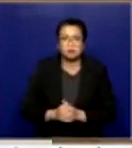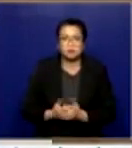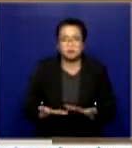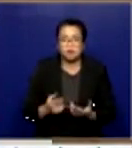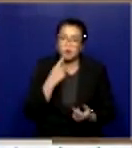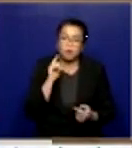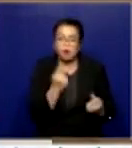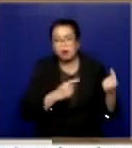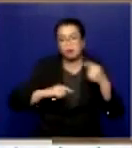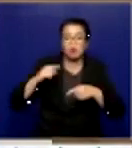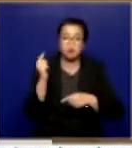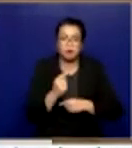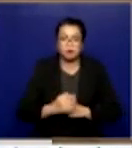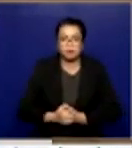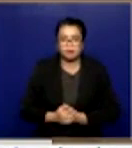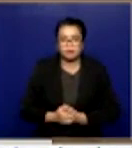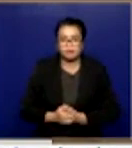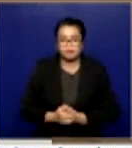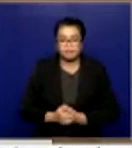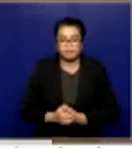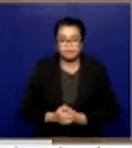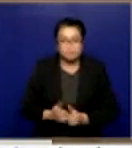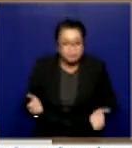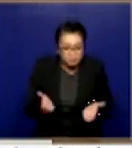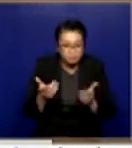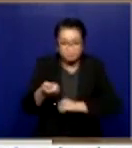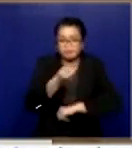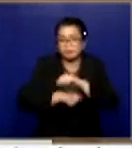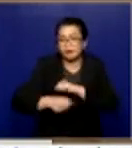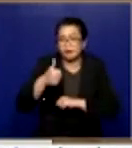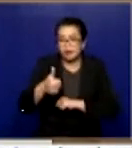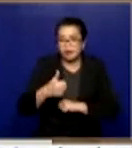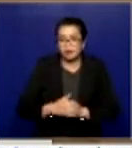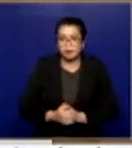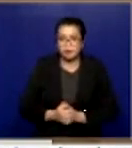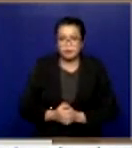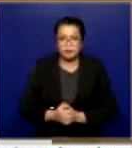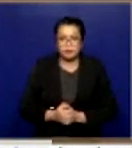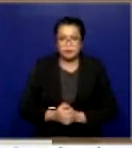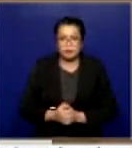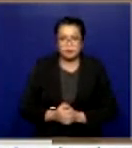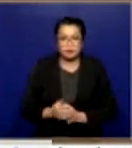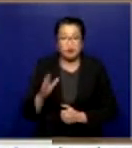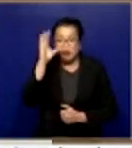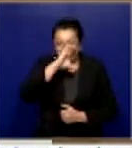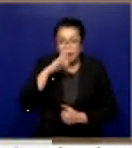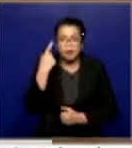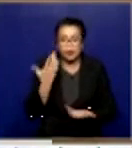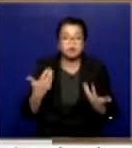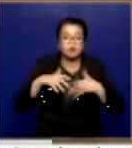ว่ากันไปว่ากันมานะมันจะต้องนำสู่การปฏิบัติให้ได้แล้วไปหามาก็แล้วกันใครจะไปร่วม